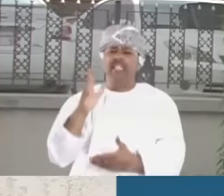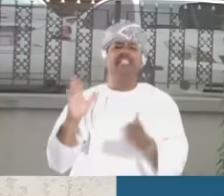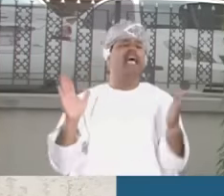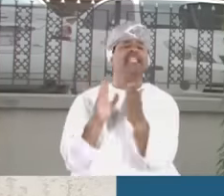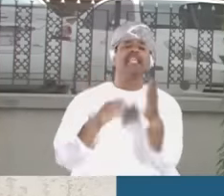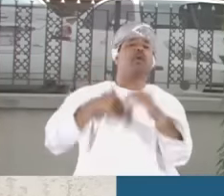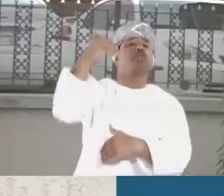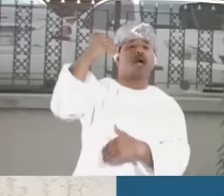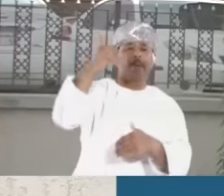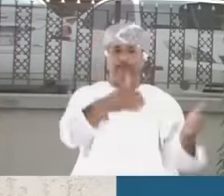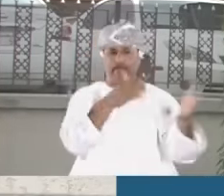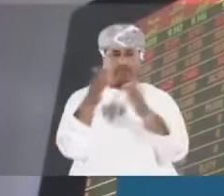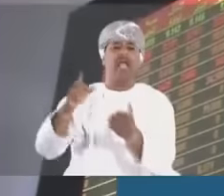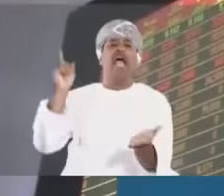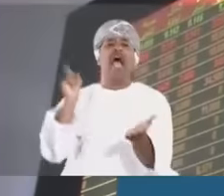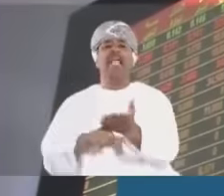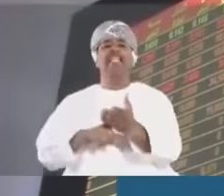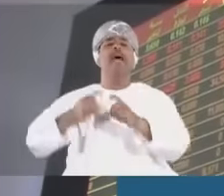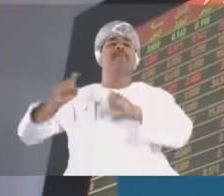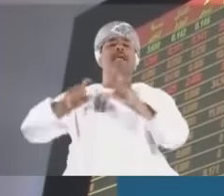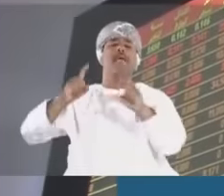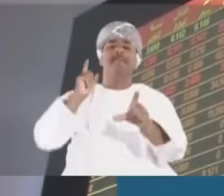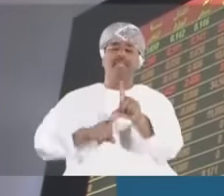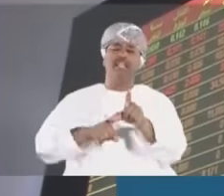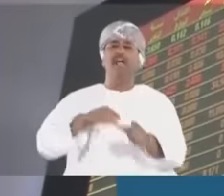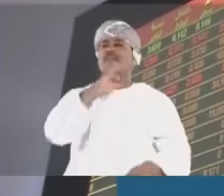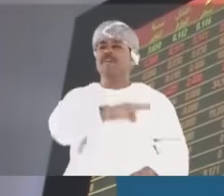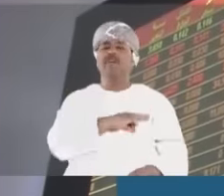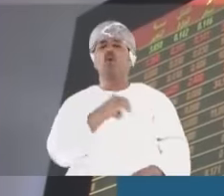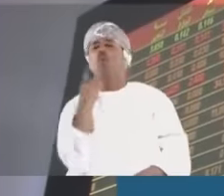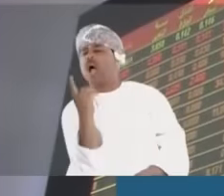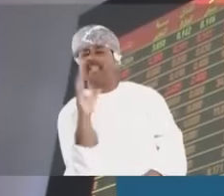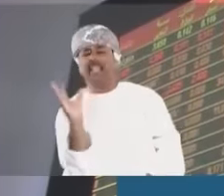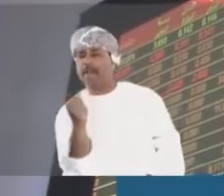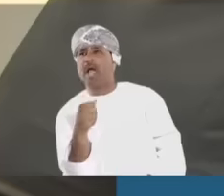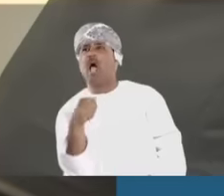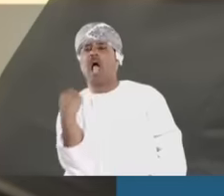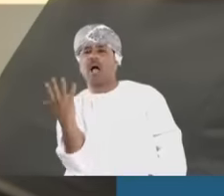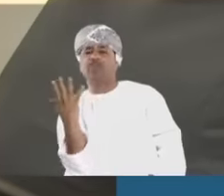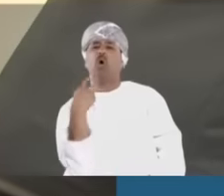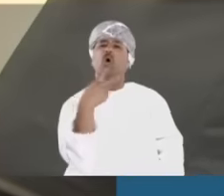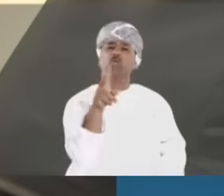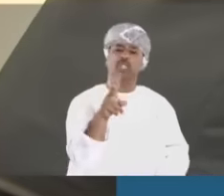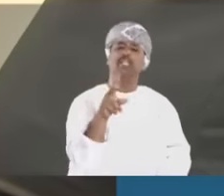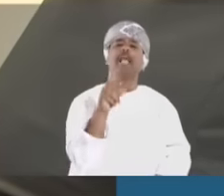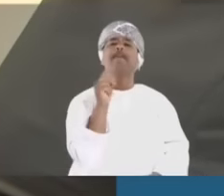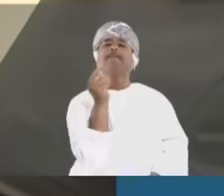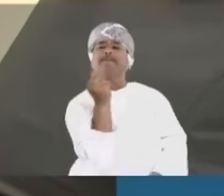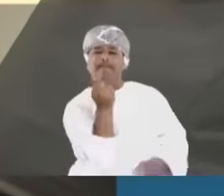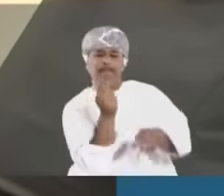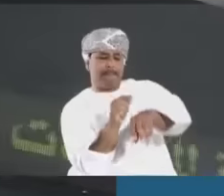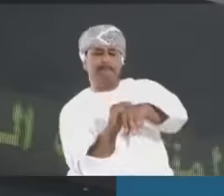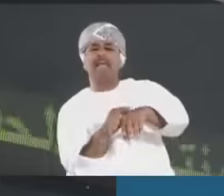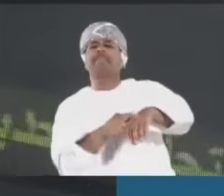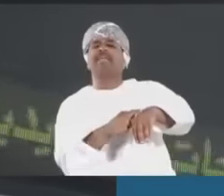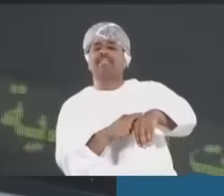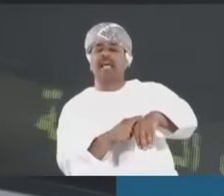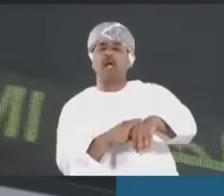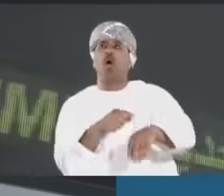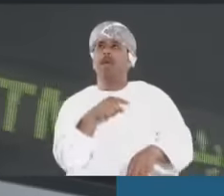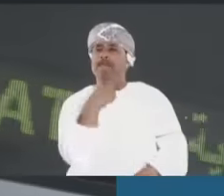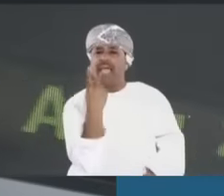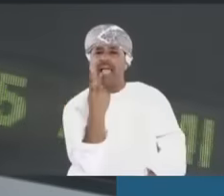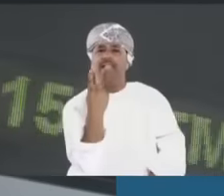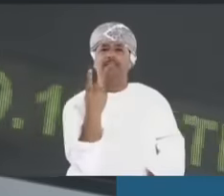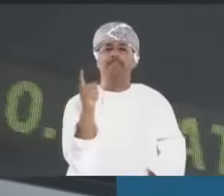تحديات. وأكد البنك بأن قيمة أرباح السهم الواحد تبلغ 25 بيسة، قيمته الإسمية